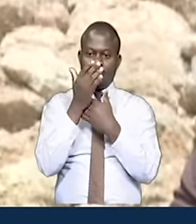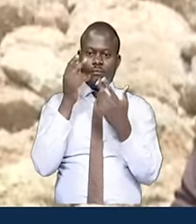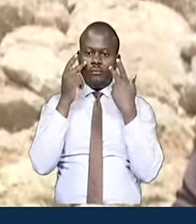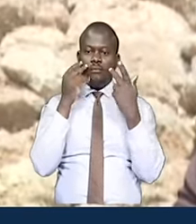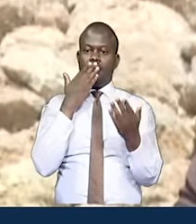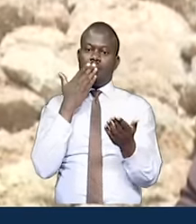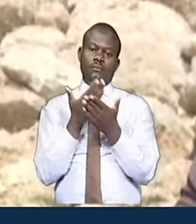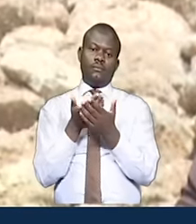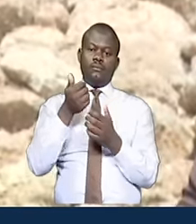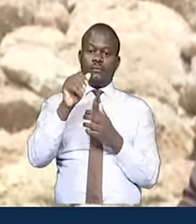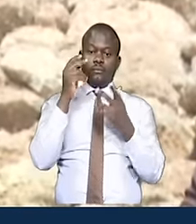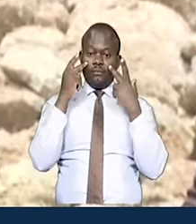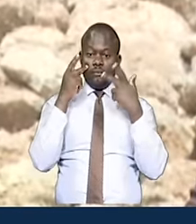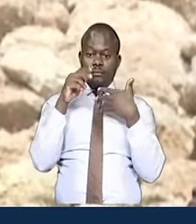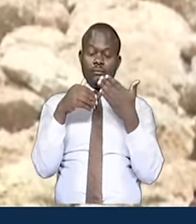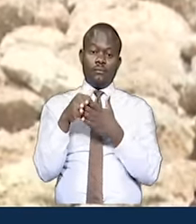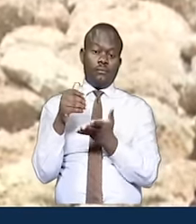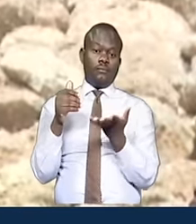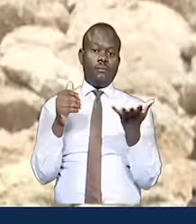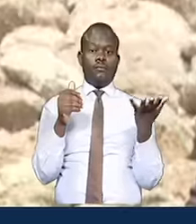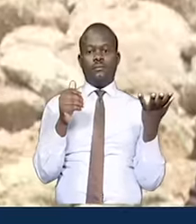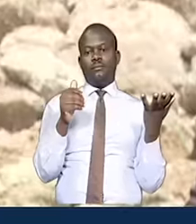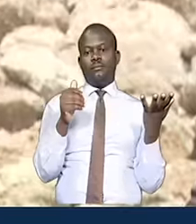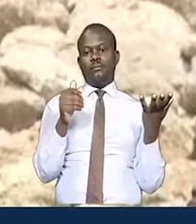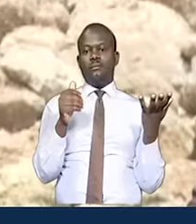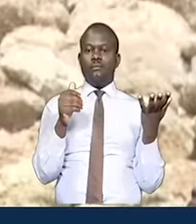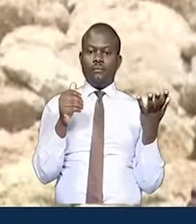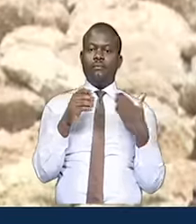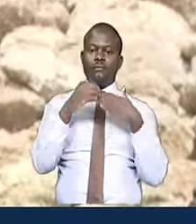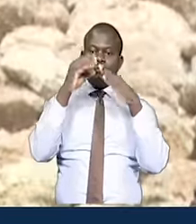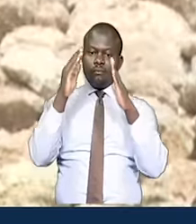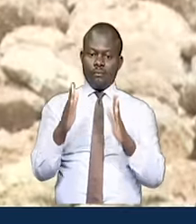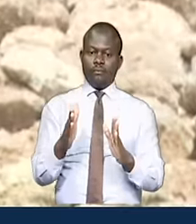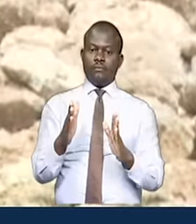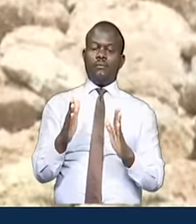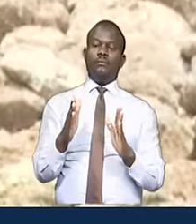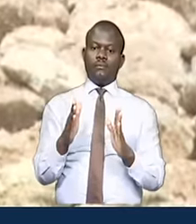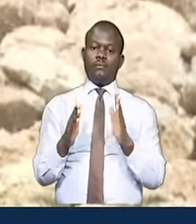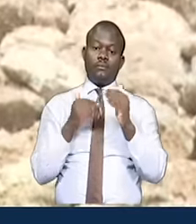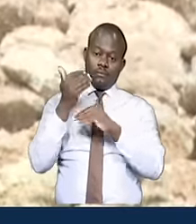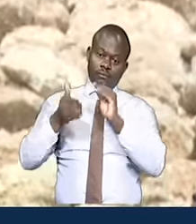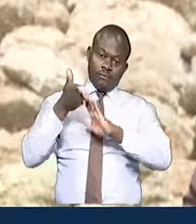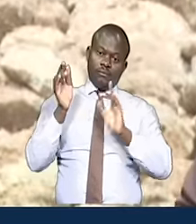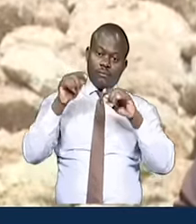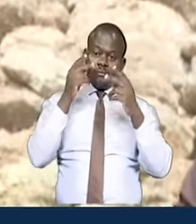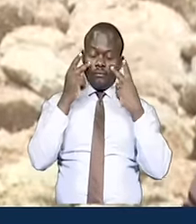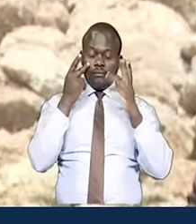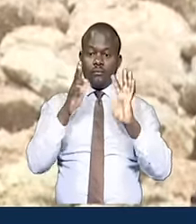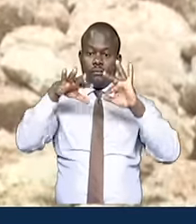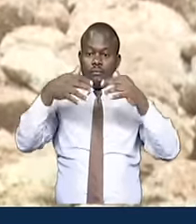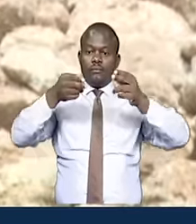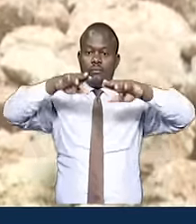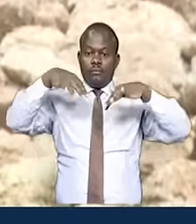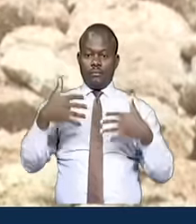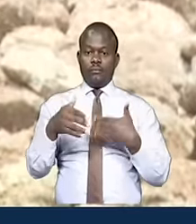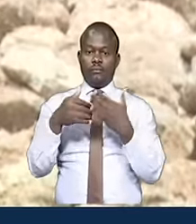neza nyine niho twabonye ko umusozi warayutenguka. Ubwo ubuyobozi buba buraje buza kureba uko byatugendekeye